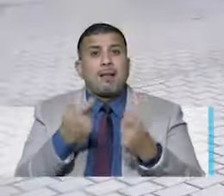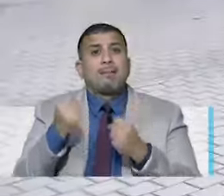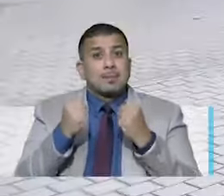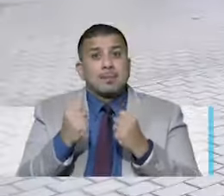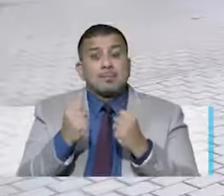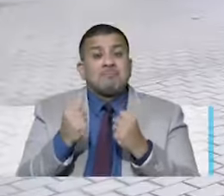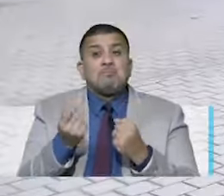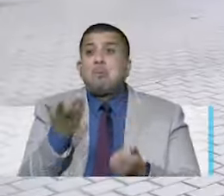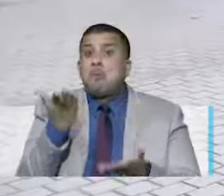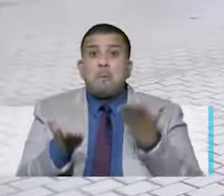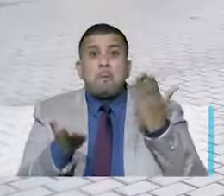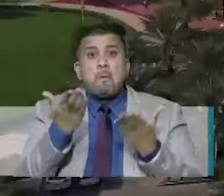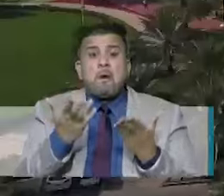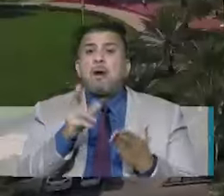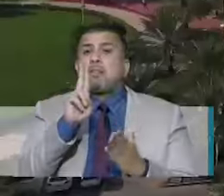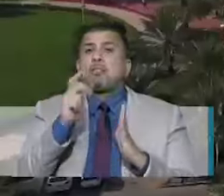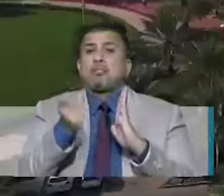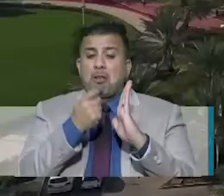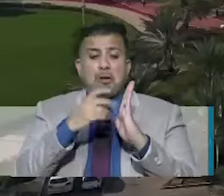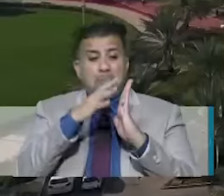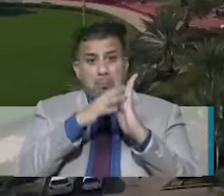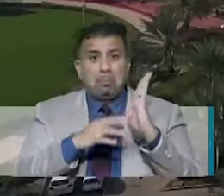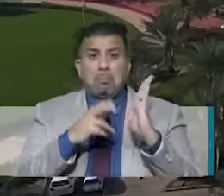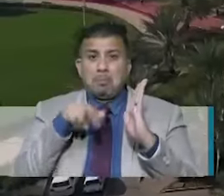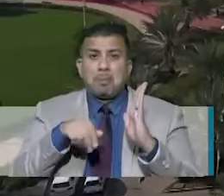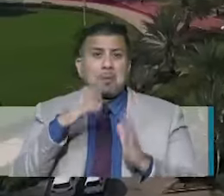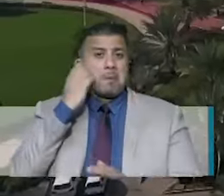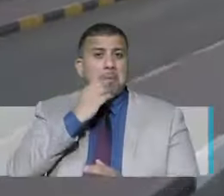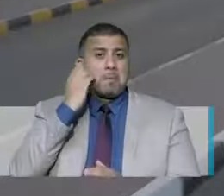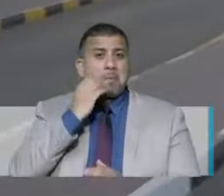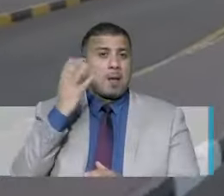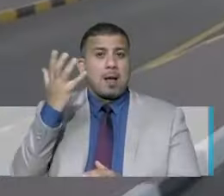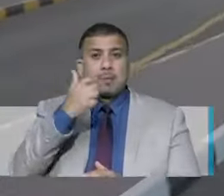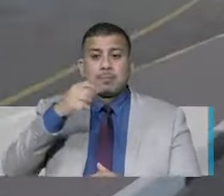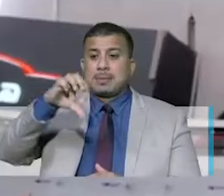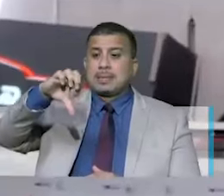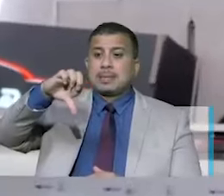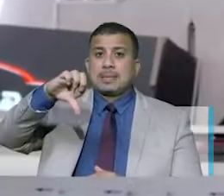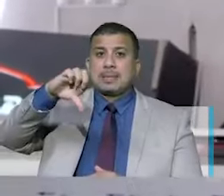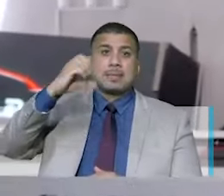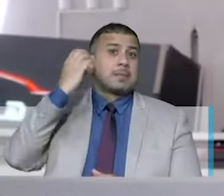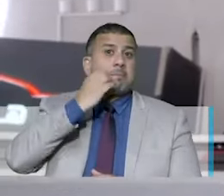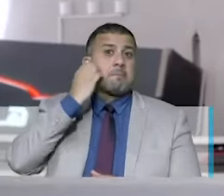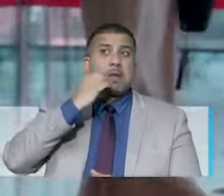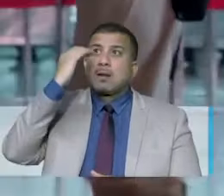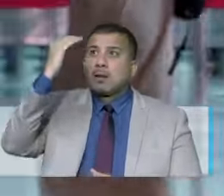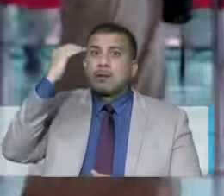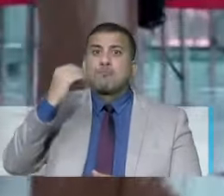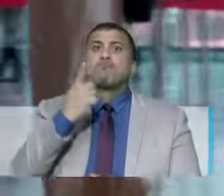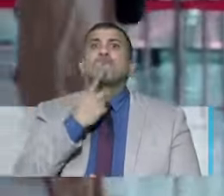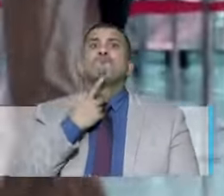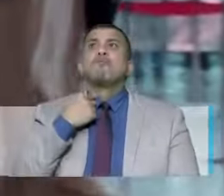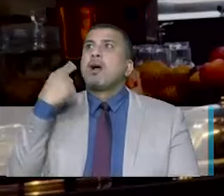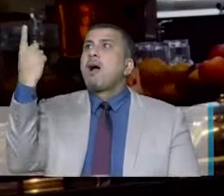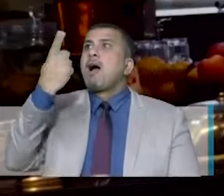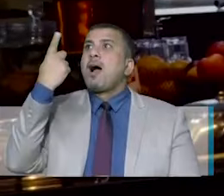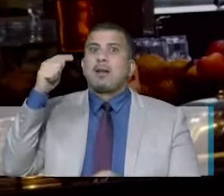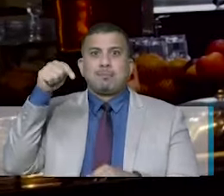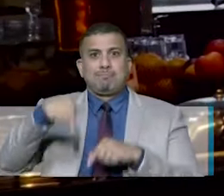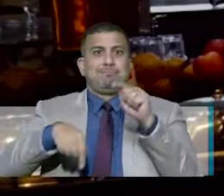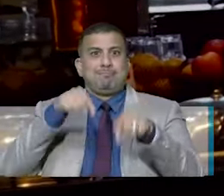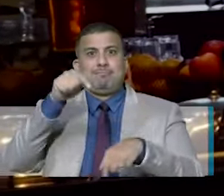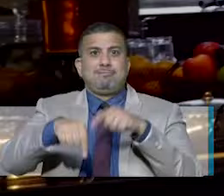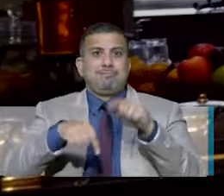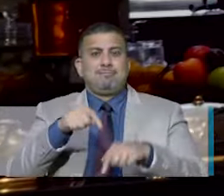التكاليف وبحسب التقرير جاءت الامارات في المركز التاسع بين اكثر الوجهات الشعبيه في العالم